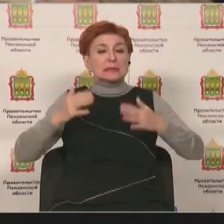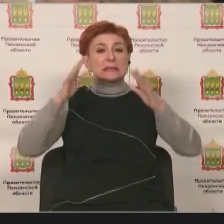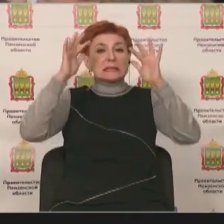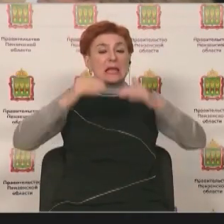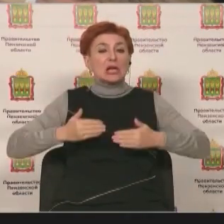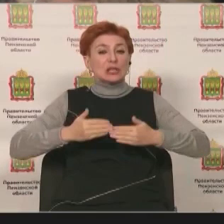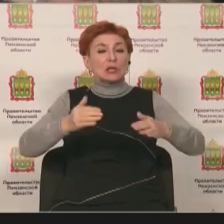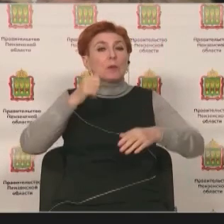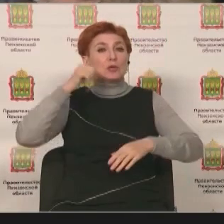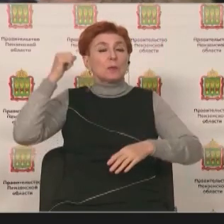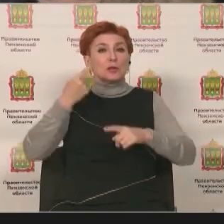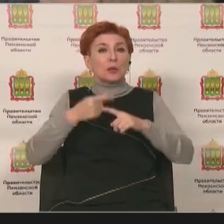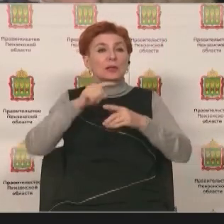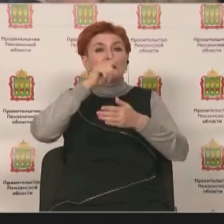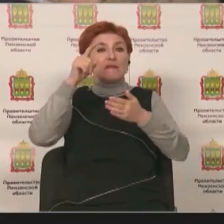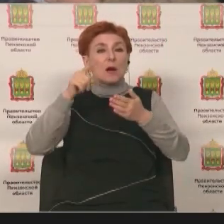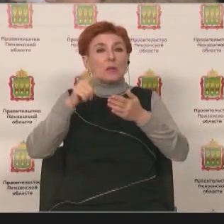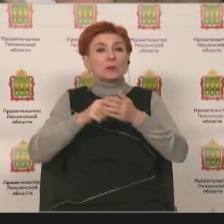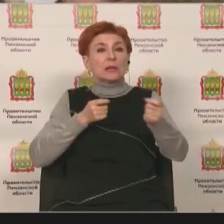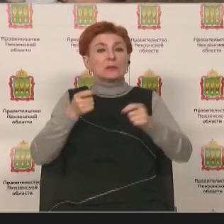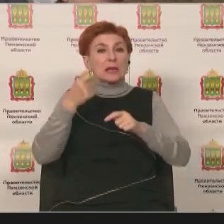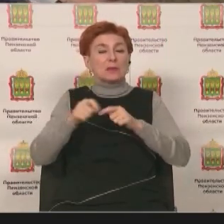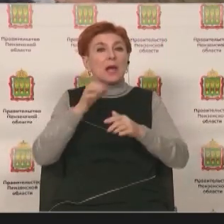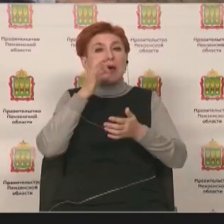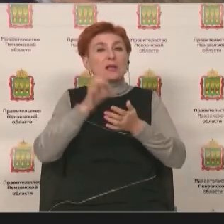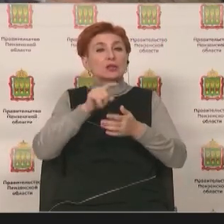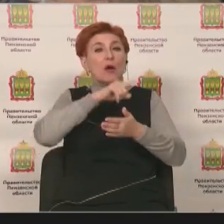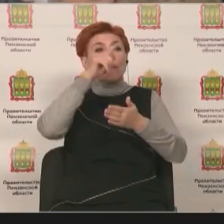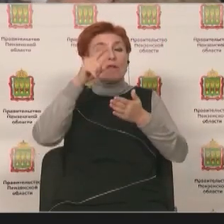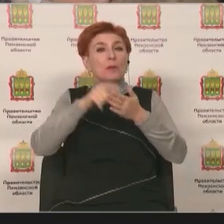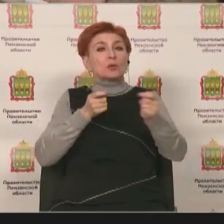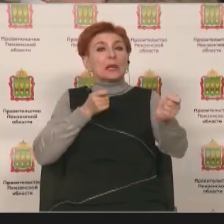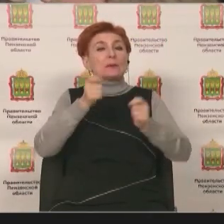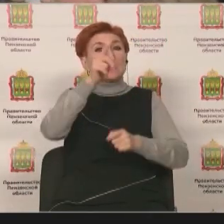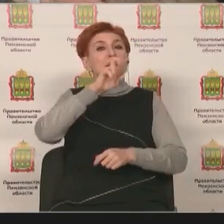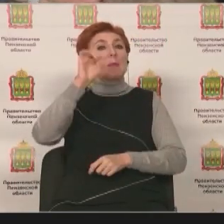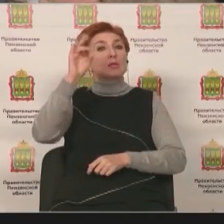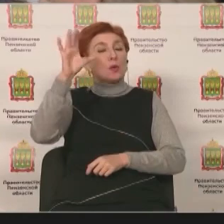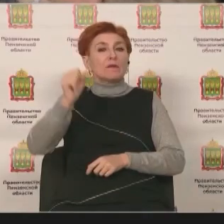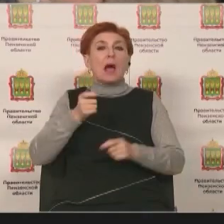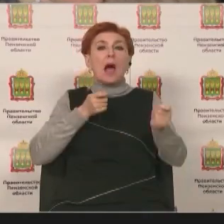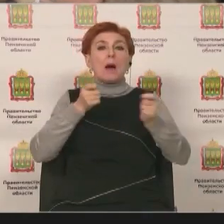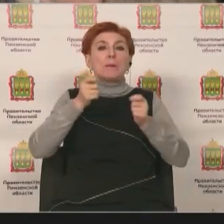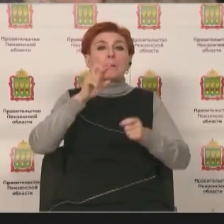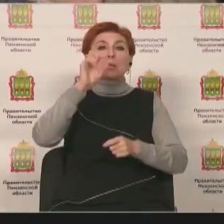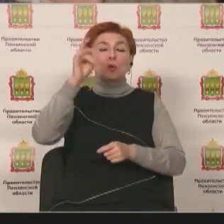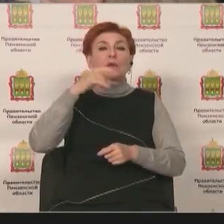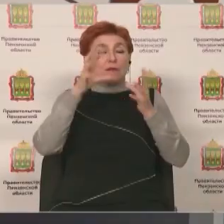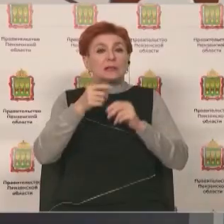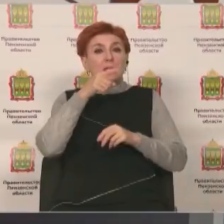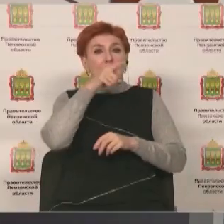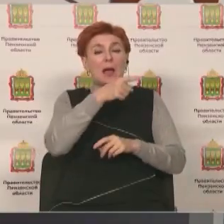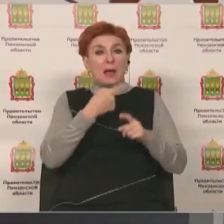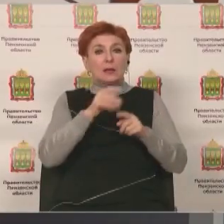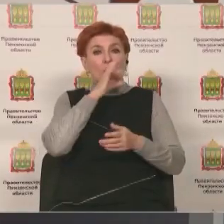вопрос проигнорировали. Администрация Пензы отвечала, что вопрос к администрации Бессоновки, а администрация Бессоновки просто не отвечала.